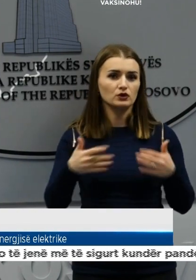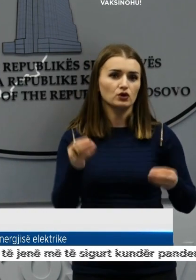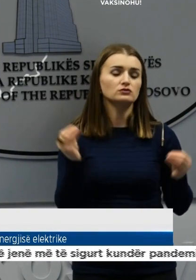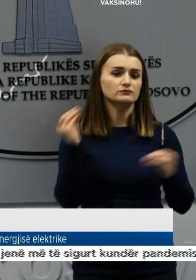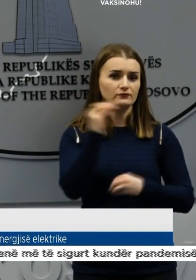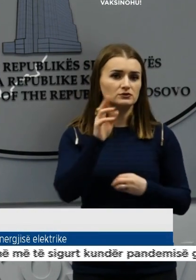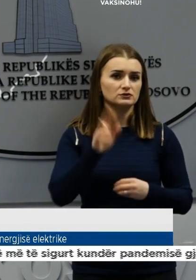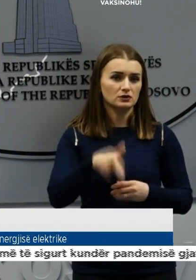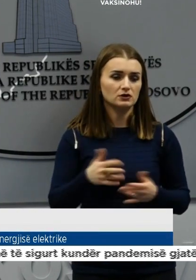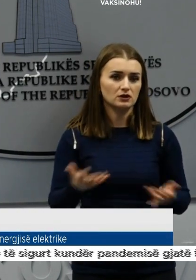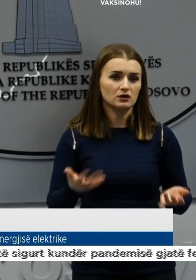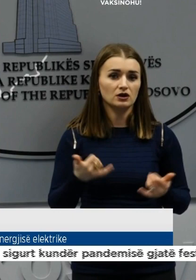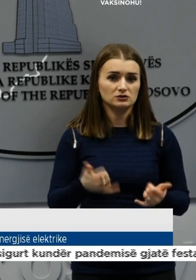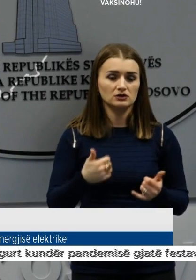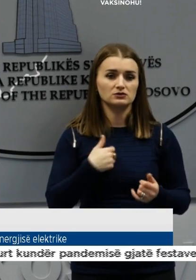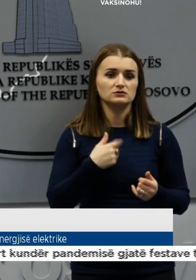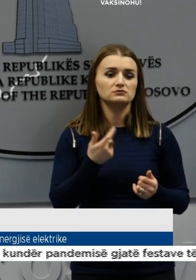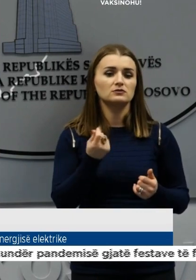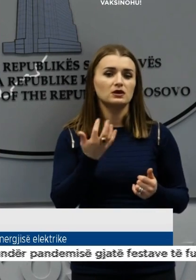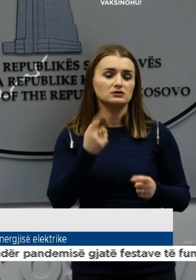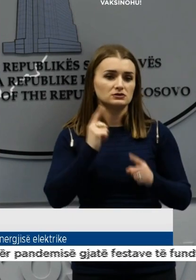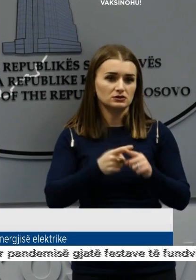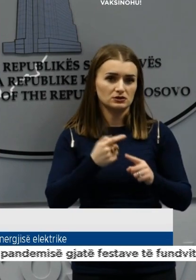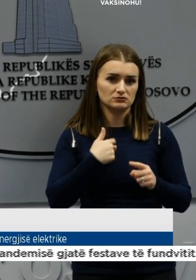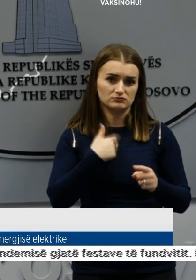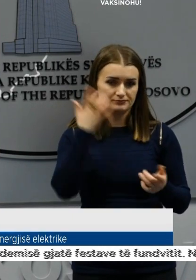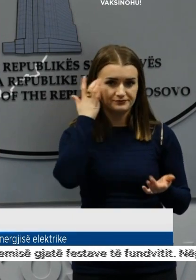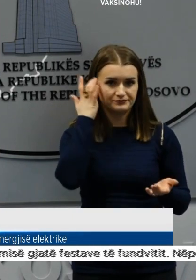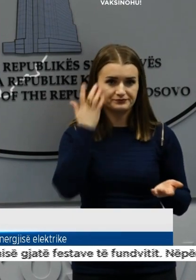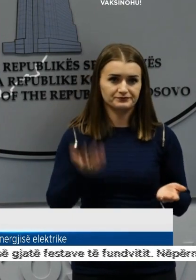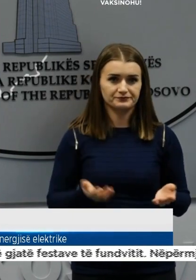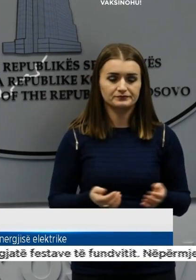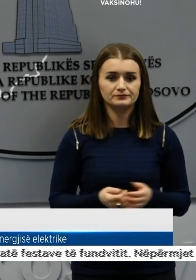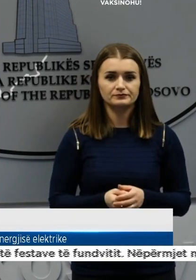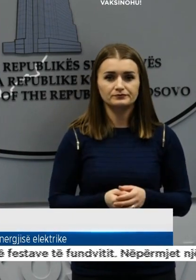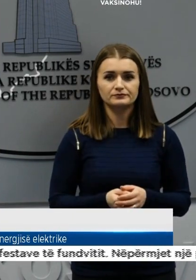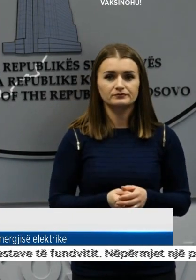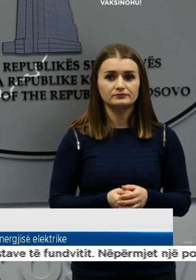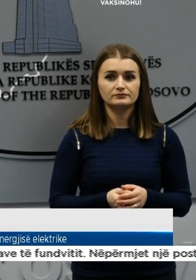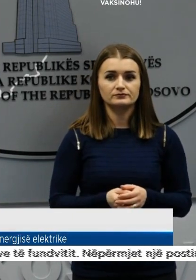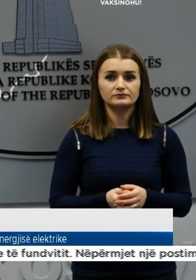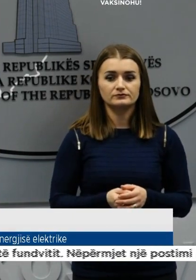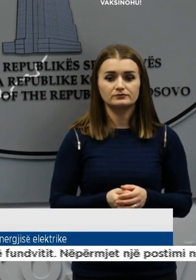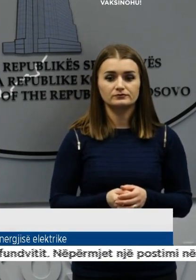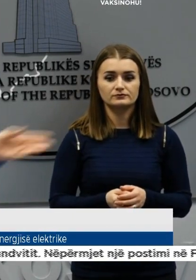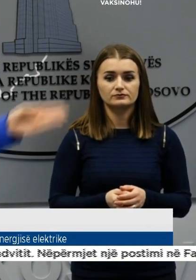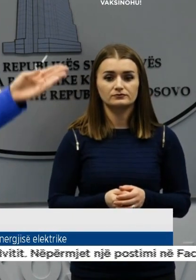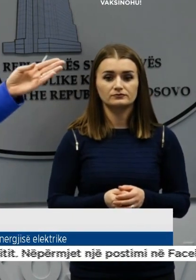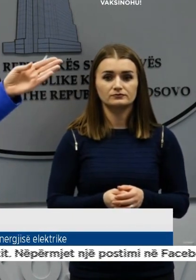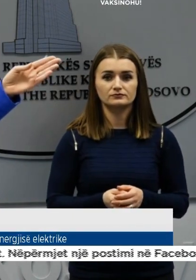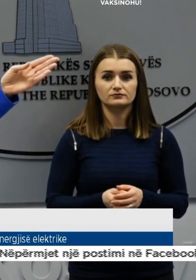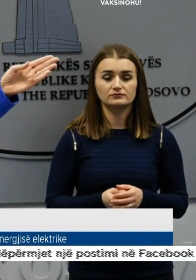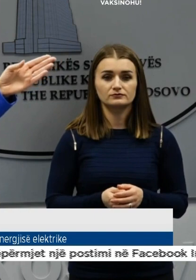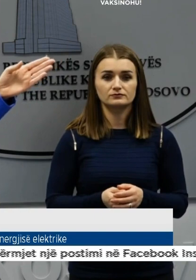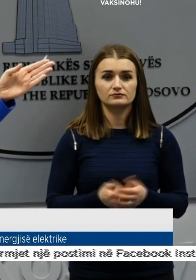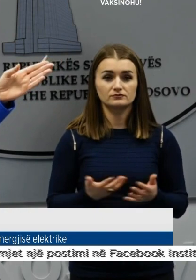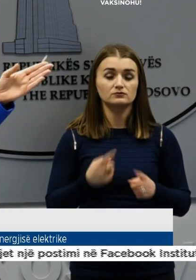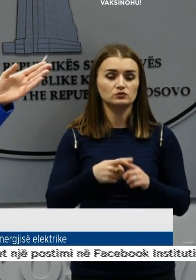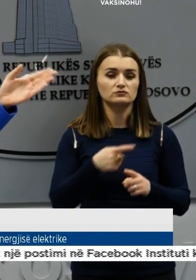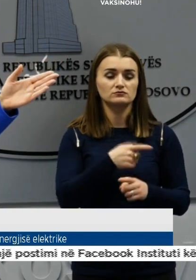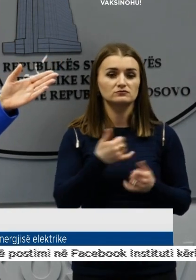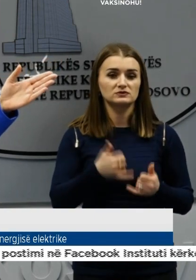kemi vlerësime. Mirë po, mendoj që kjo duhet të jetë, këto shifra që po ishte